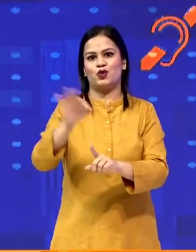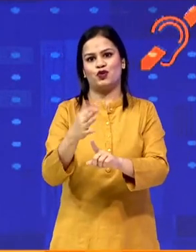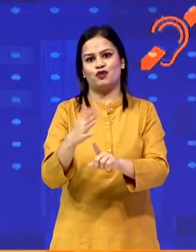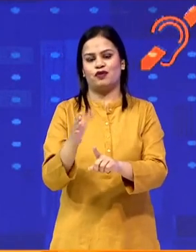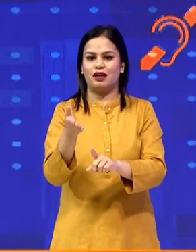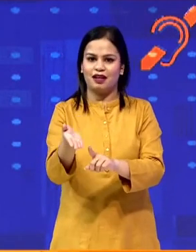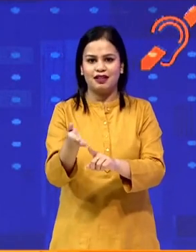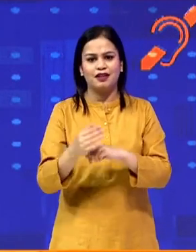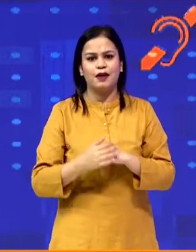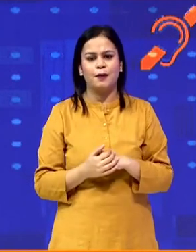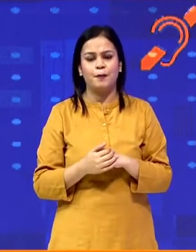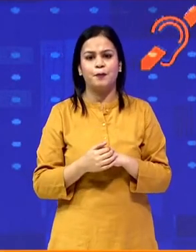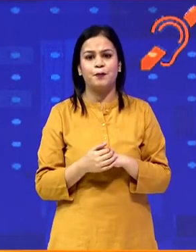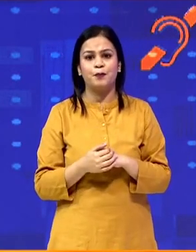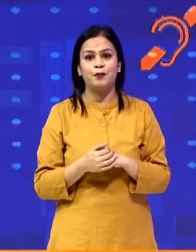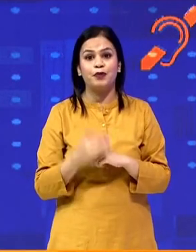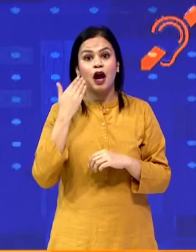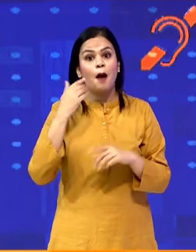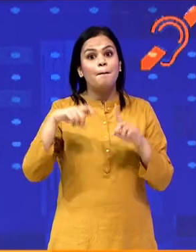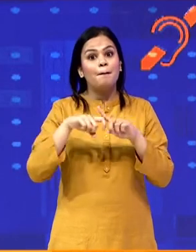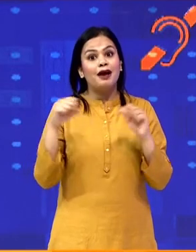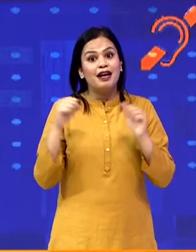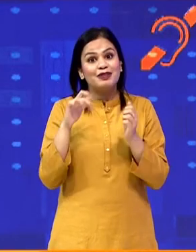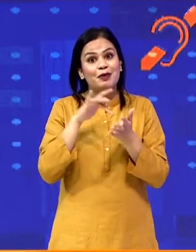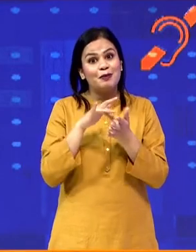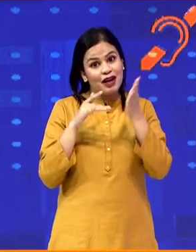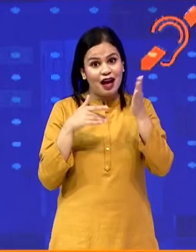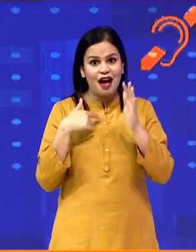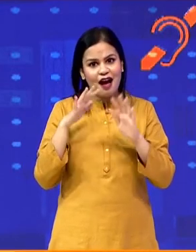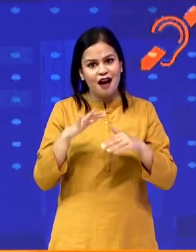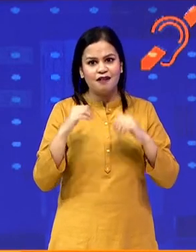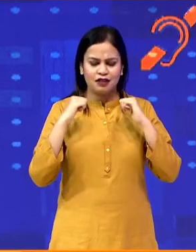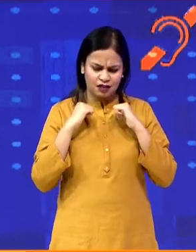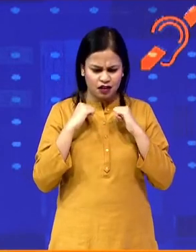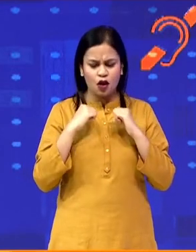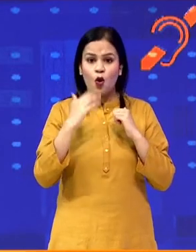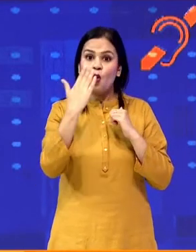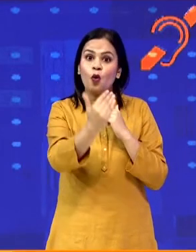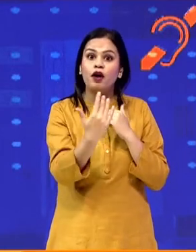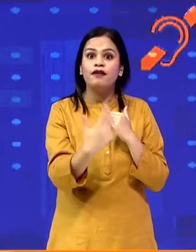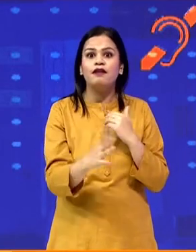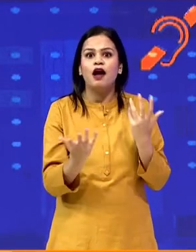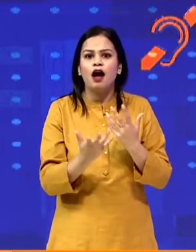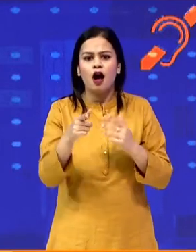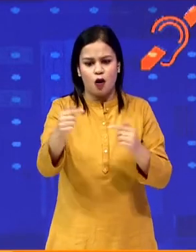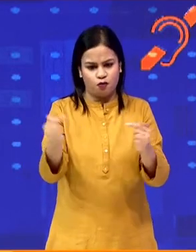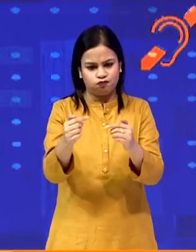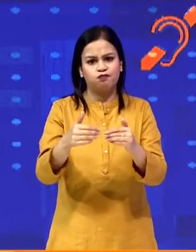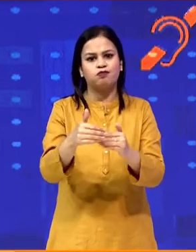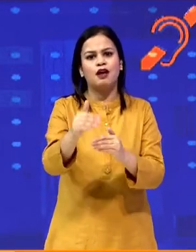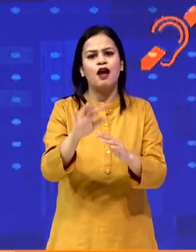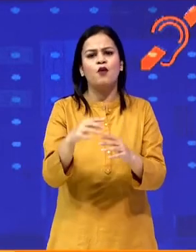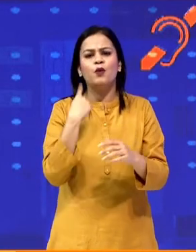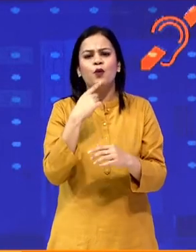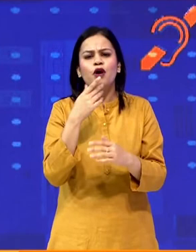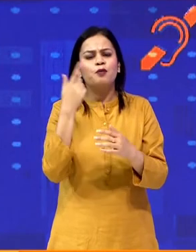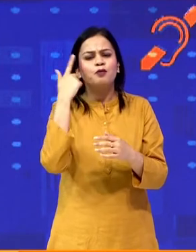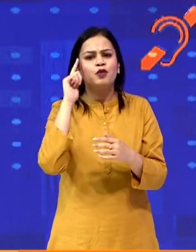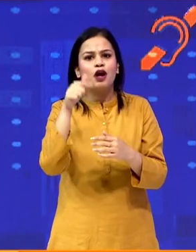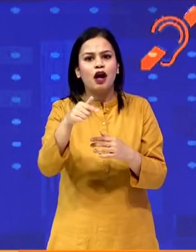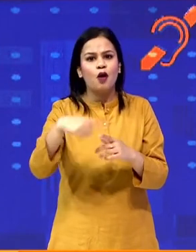या दम में लीडर से मुझे बुलाया है की यहां विवाद हो रहा है उसने वोट ऑफ हेमंत ने